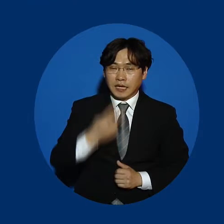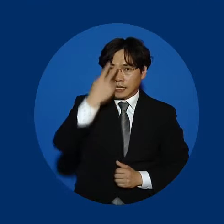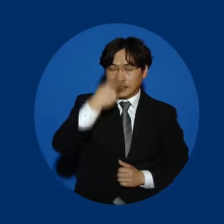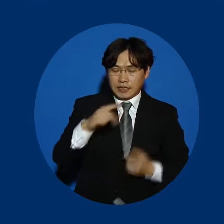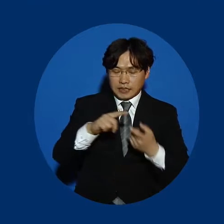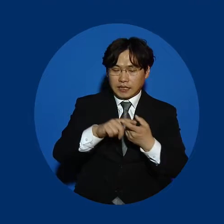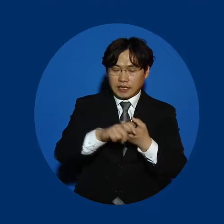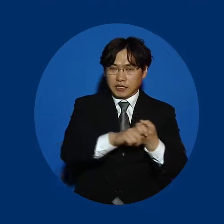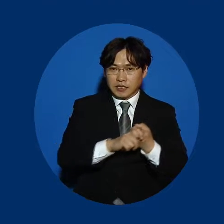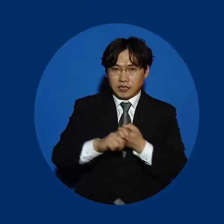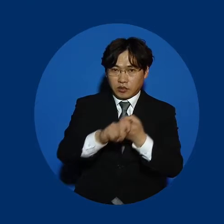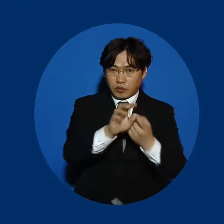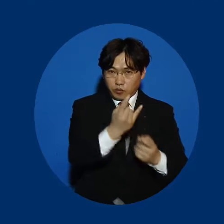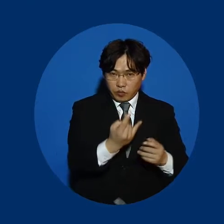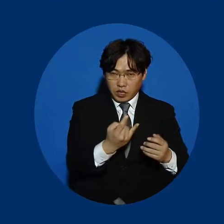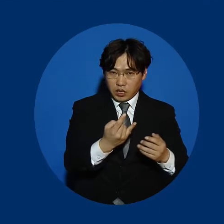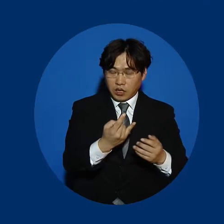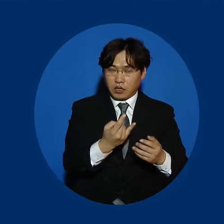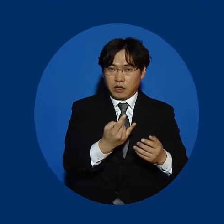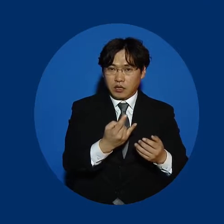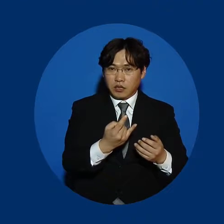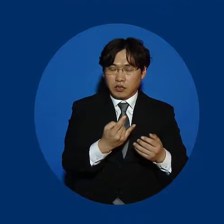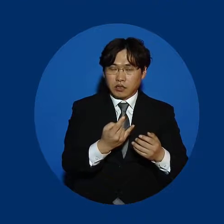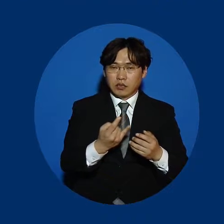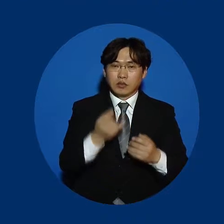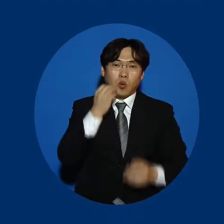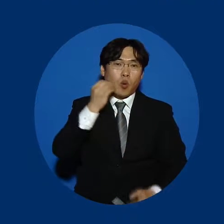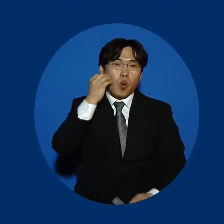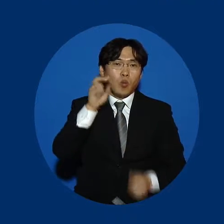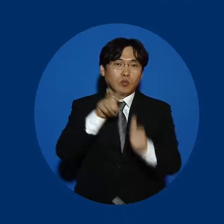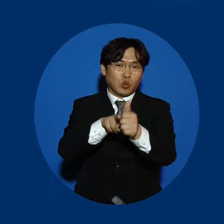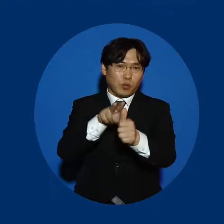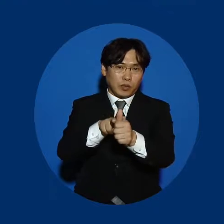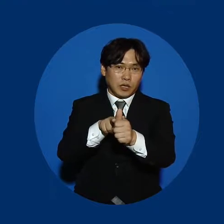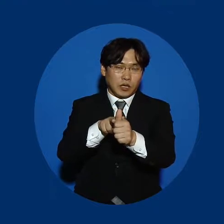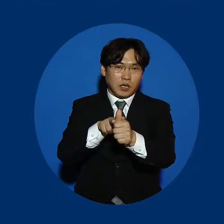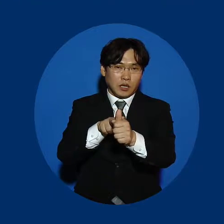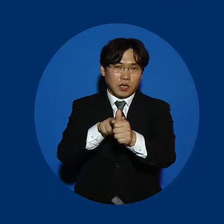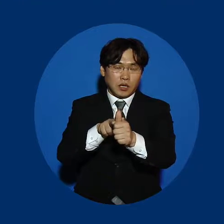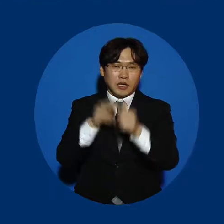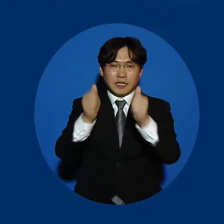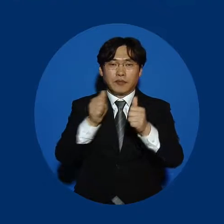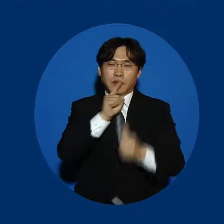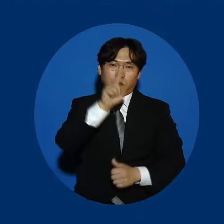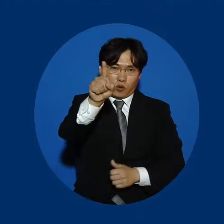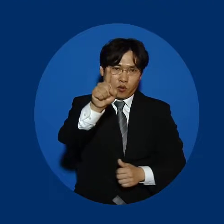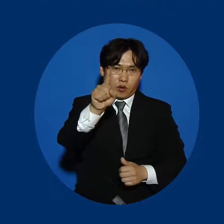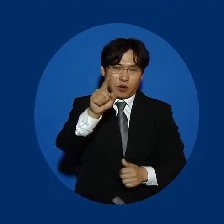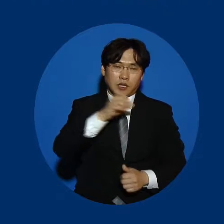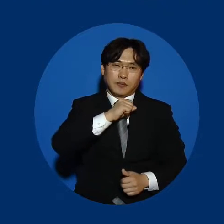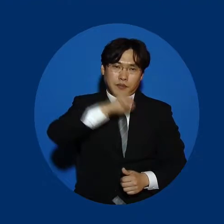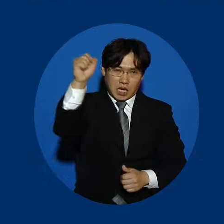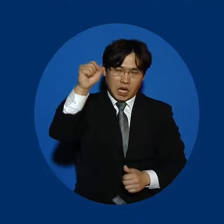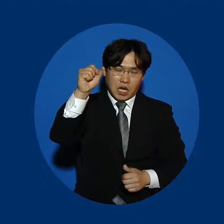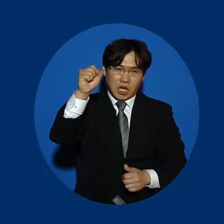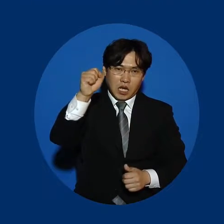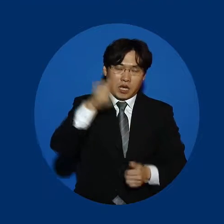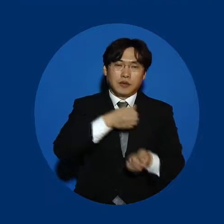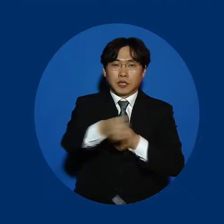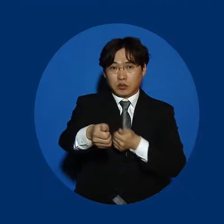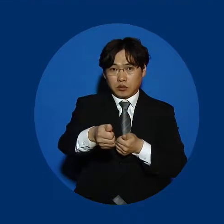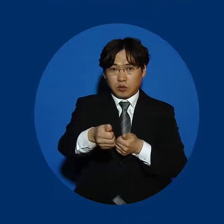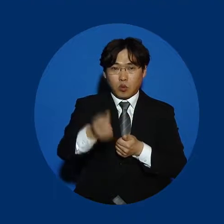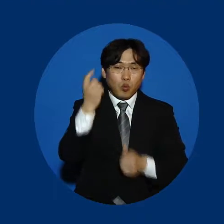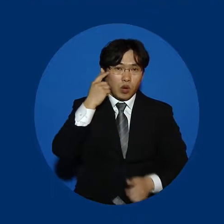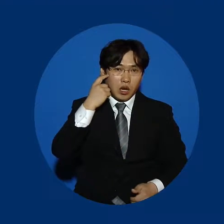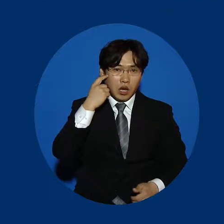연합회가 그 홈쇼핑에 소송을 걸어서 얼마 전에 승소를 했거든요. 이